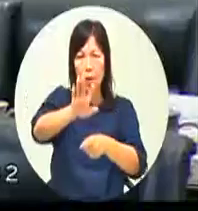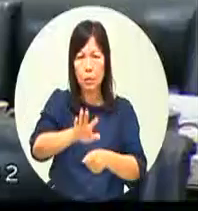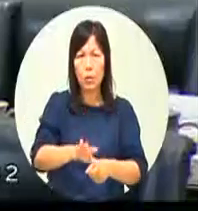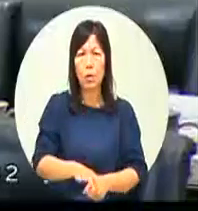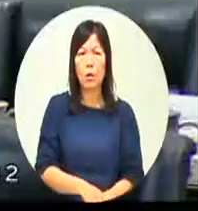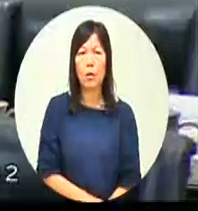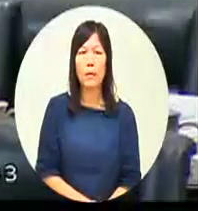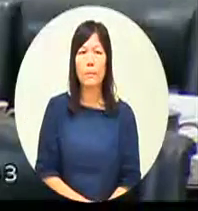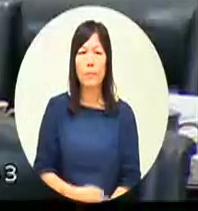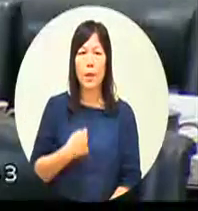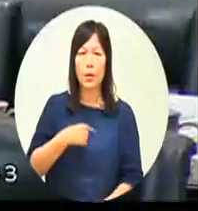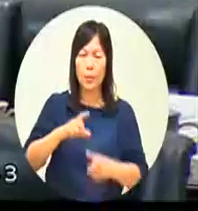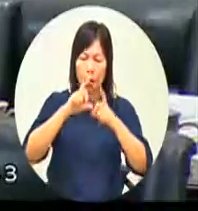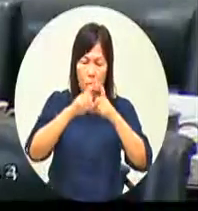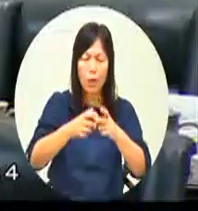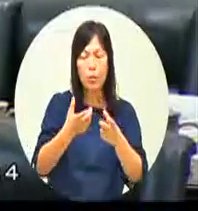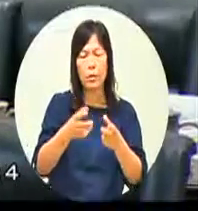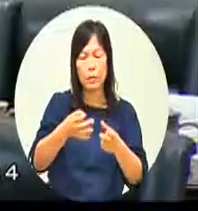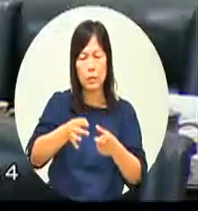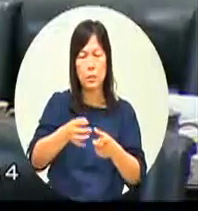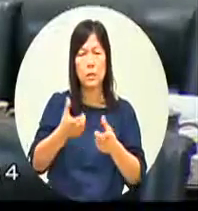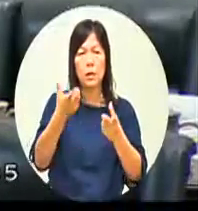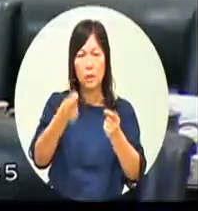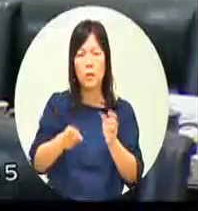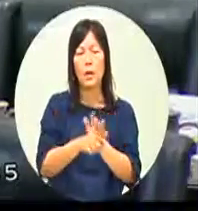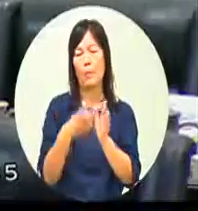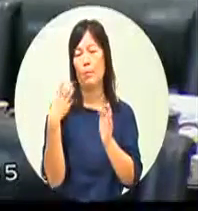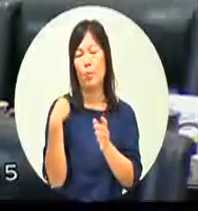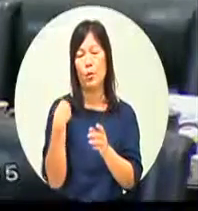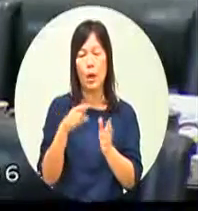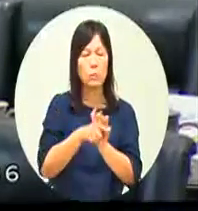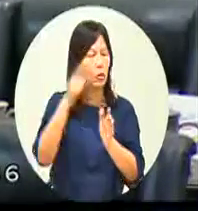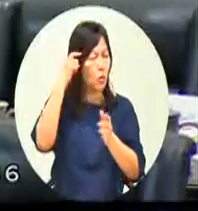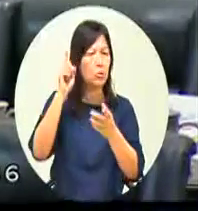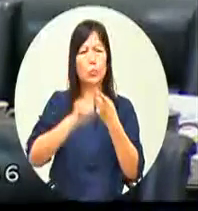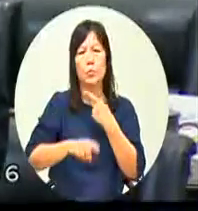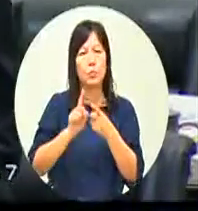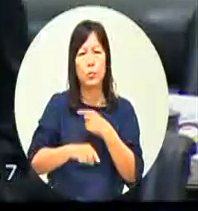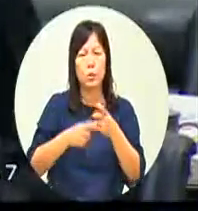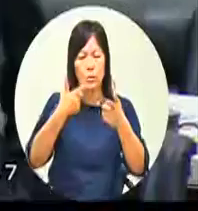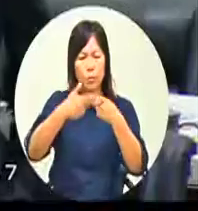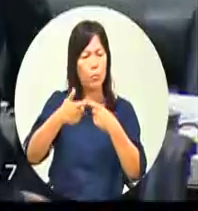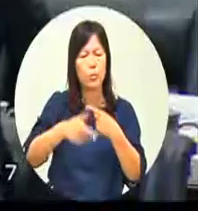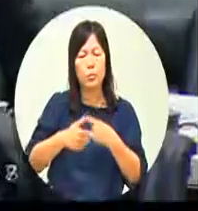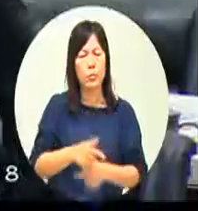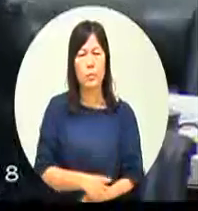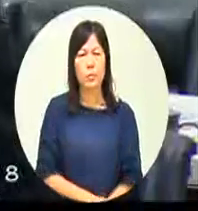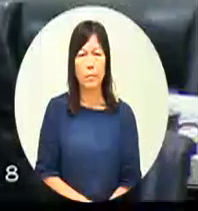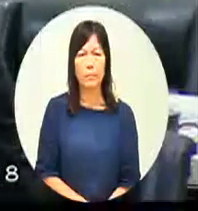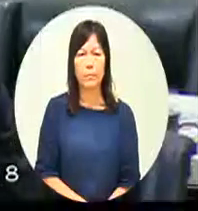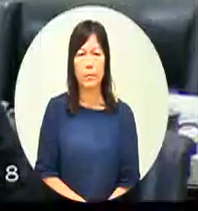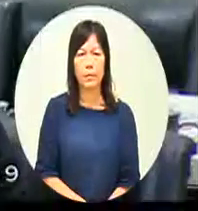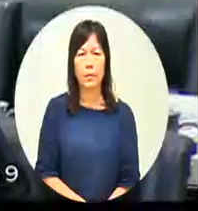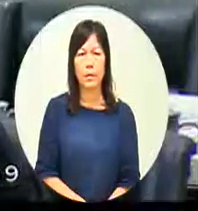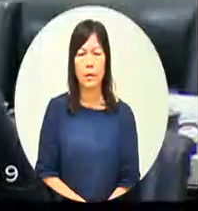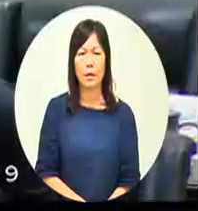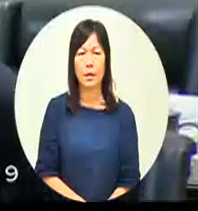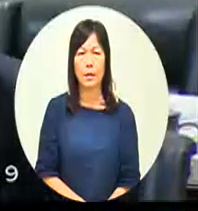钱的回馈金佮共款阮幼伫遐，迄个不对嘛，比例原则不一样嘛。是这样而已。